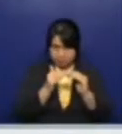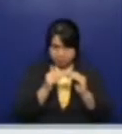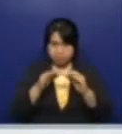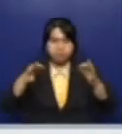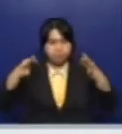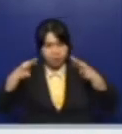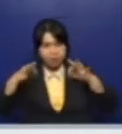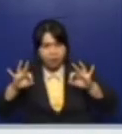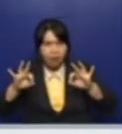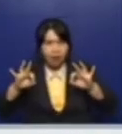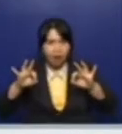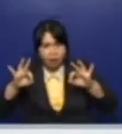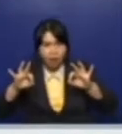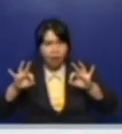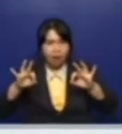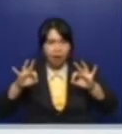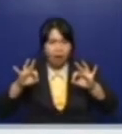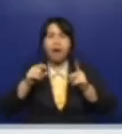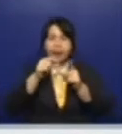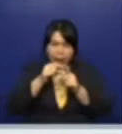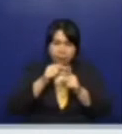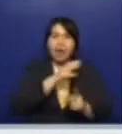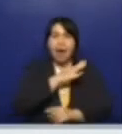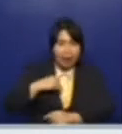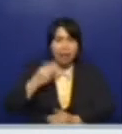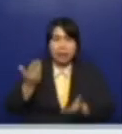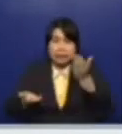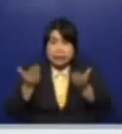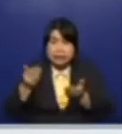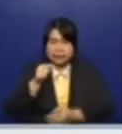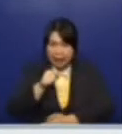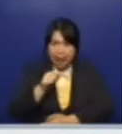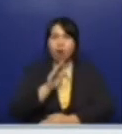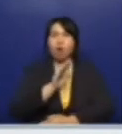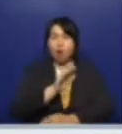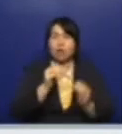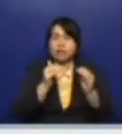าพและหรืออะไรต่างๆท่านประธาน